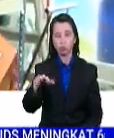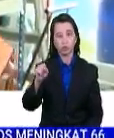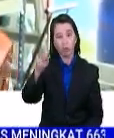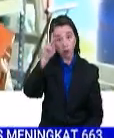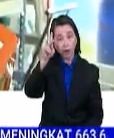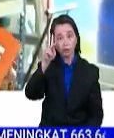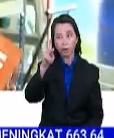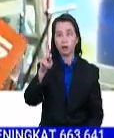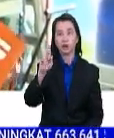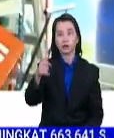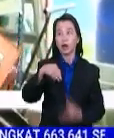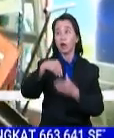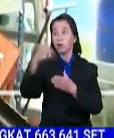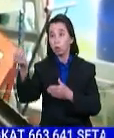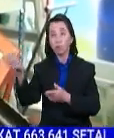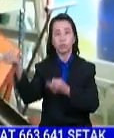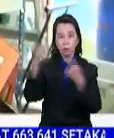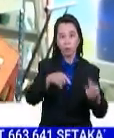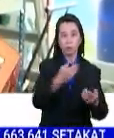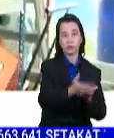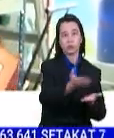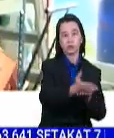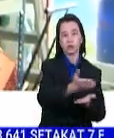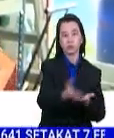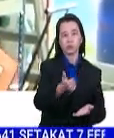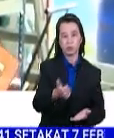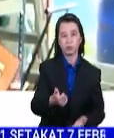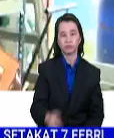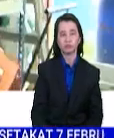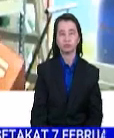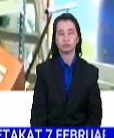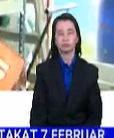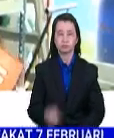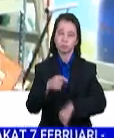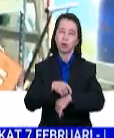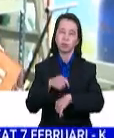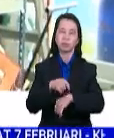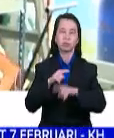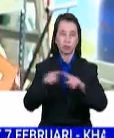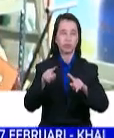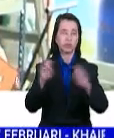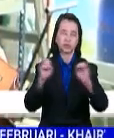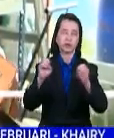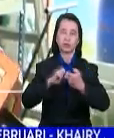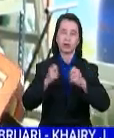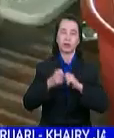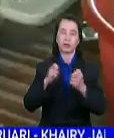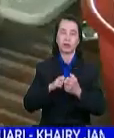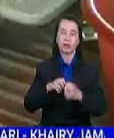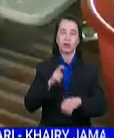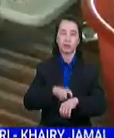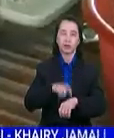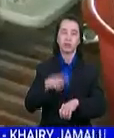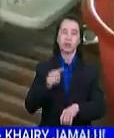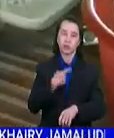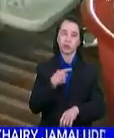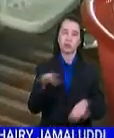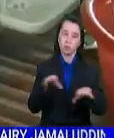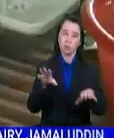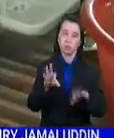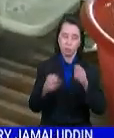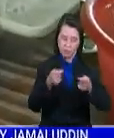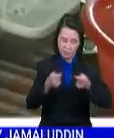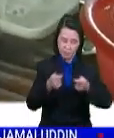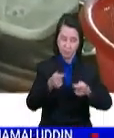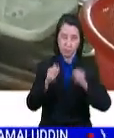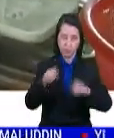dia tengok masa ruang lah, balik sekolah tu lah, panjang lagi masa. Tapi tak ada masalah saya rasa. Masa tu kita yang manage dia. Boleh, saya rasa